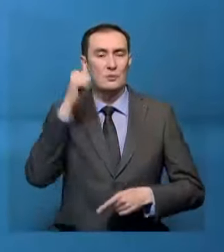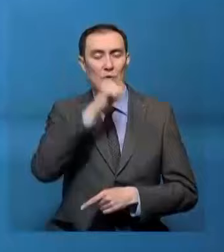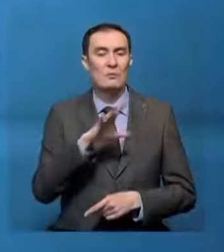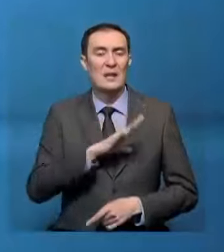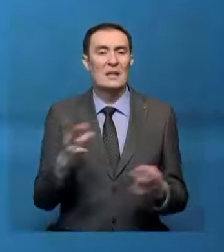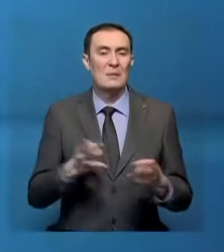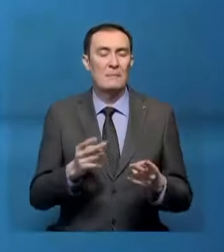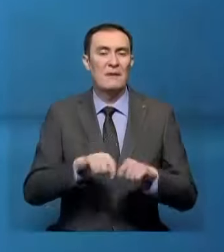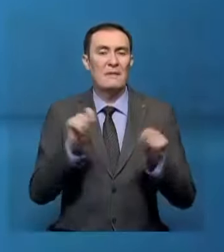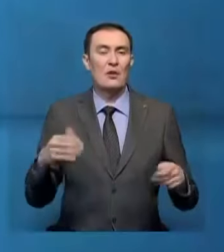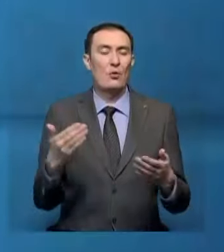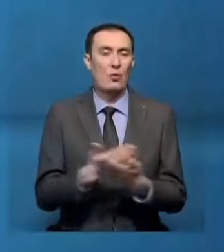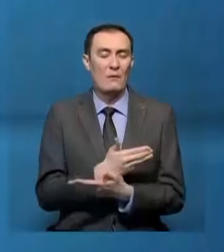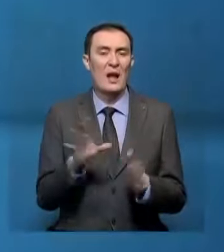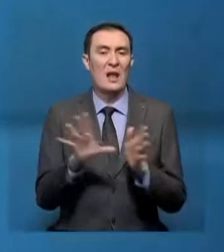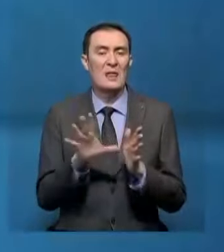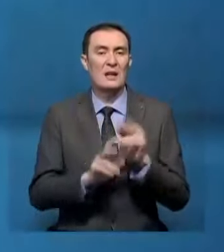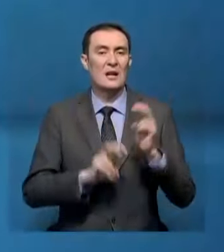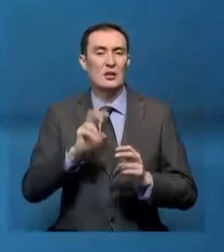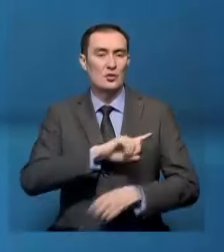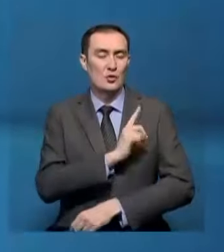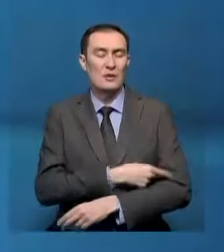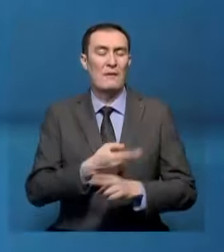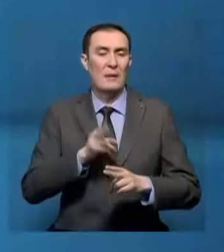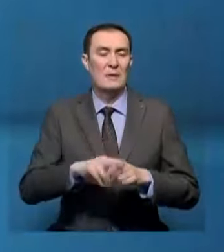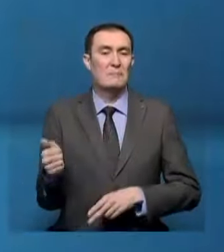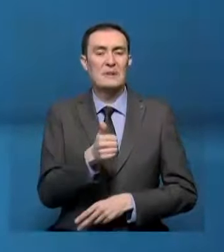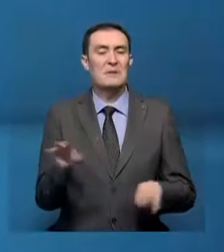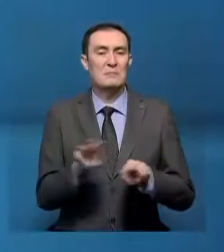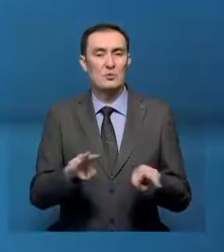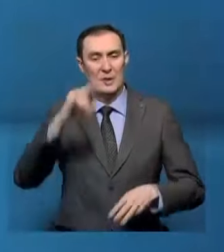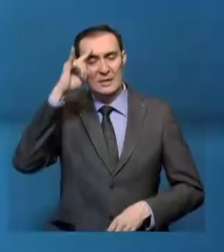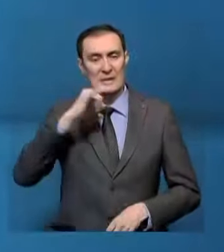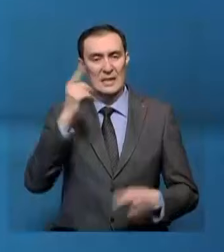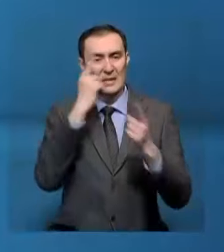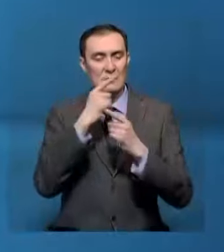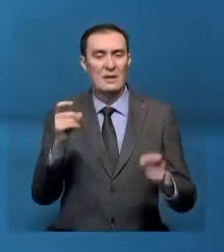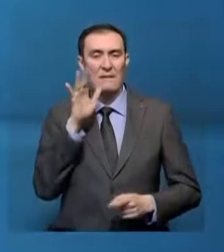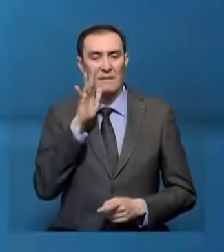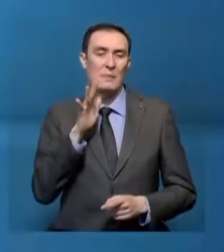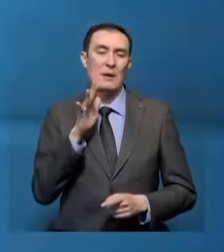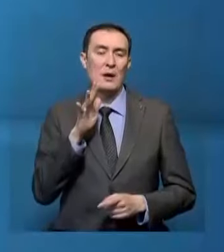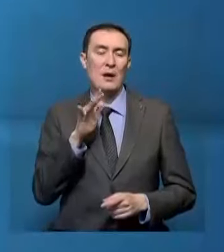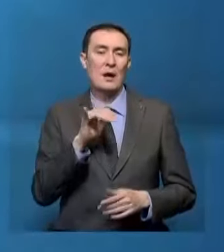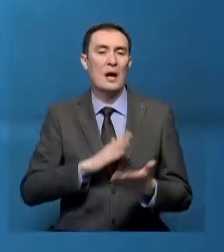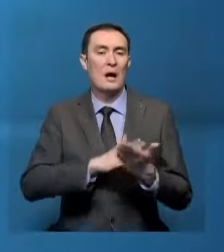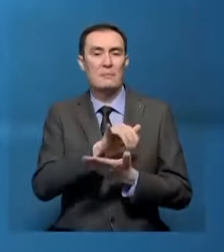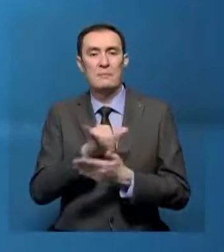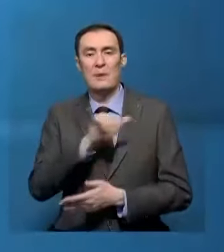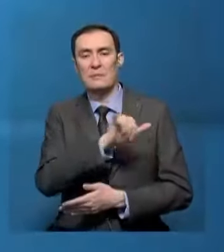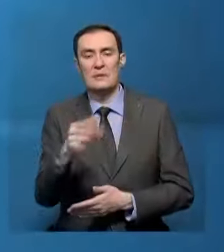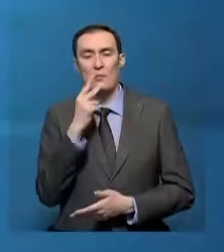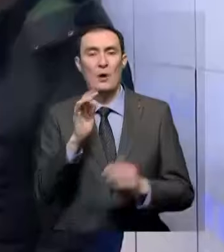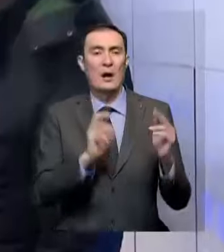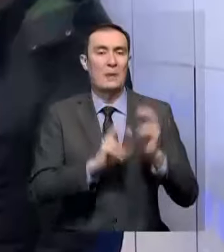из-за появления в столице новых энергоисточников. Об этом премьер-министру Казахстана сообщили во время объезда по